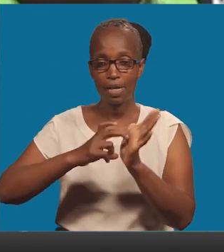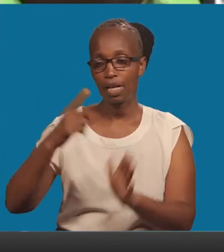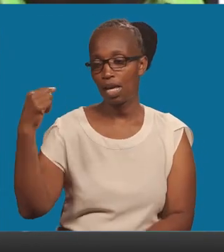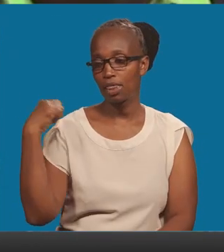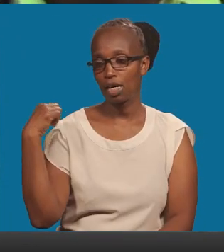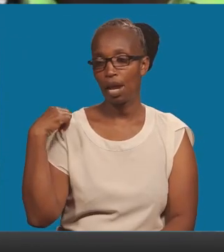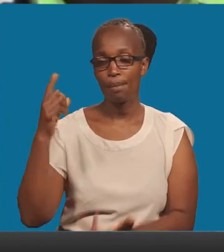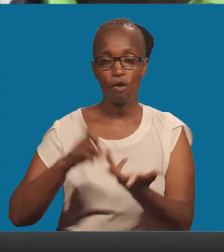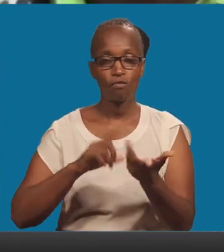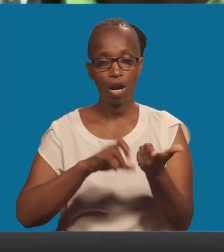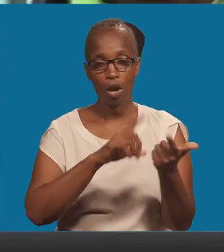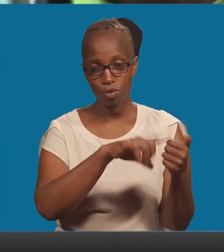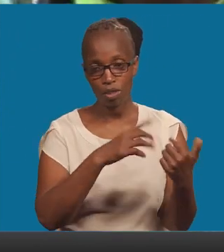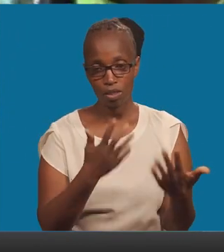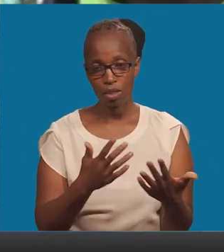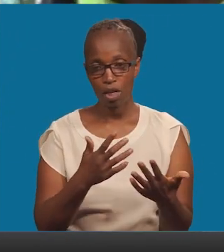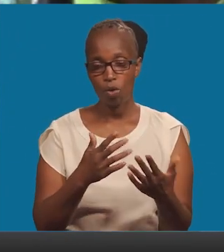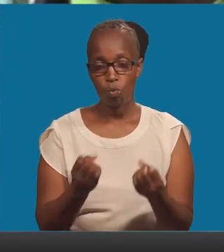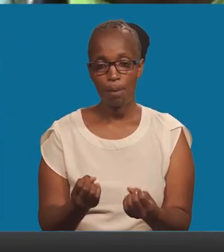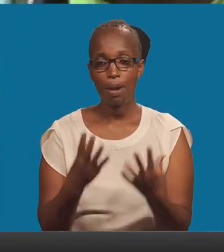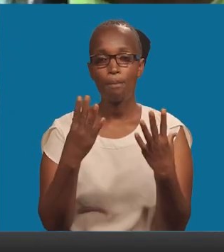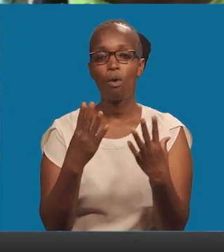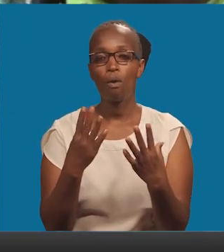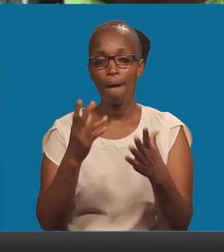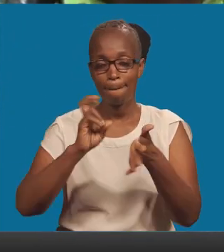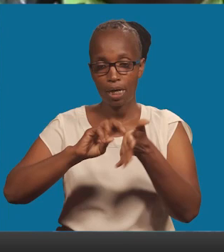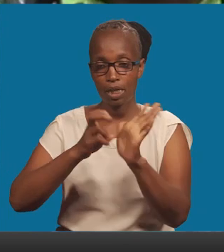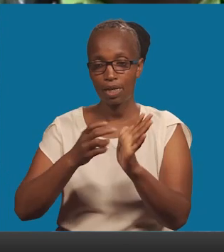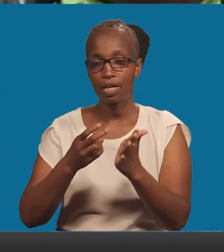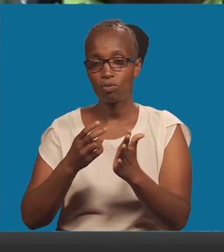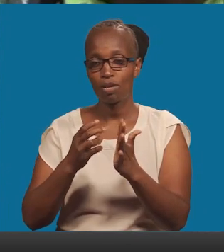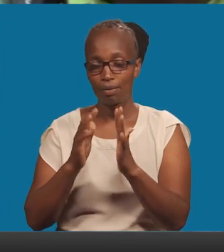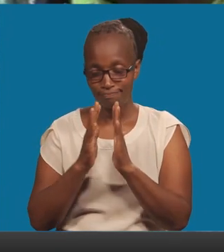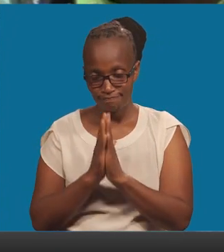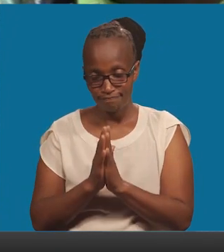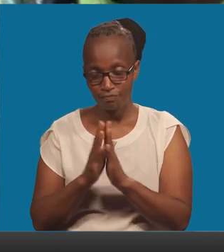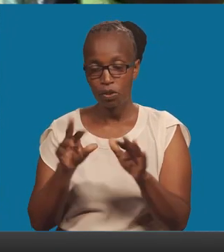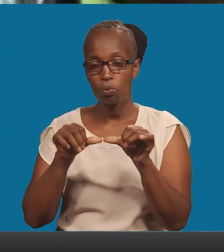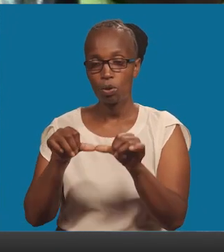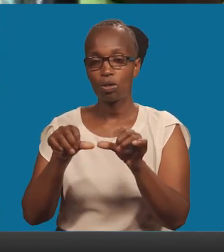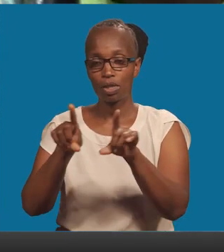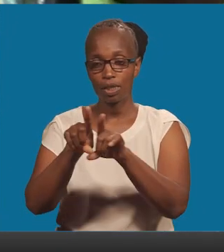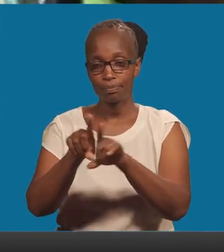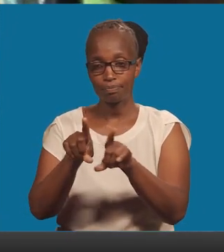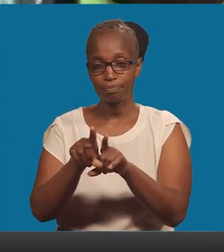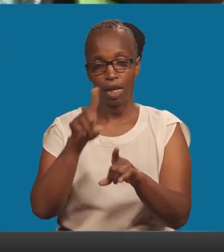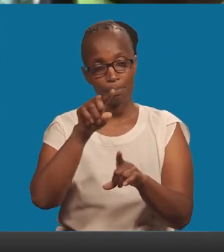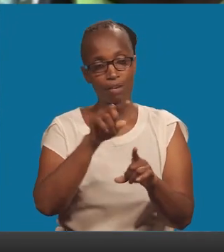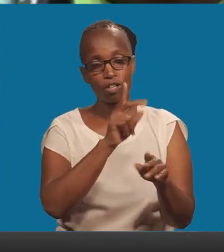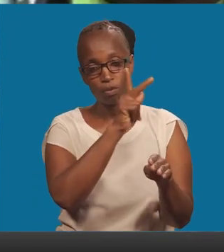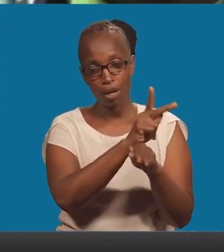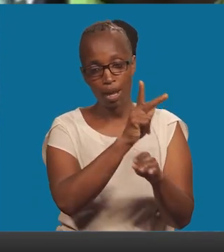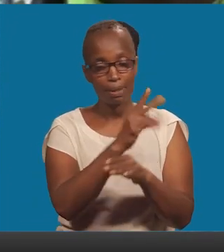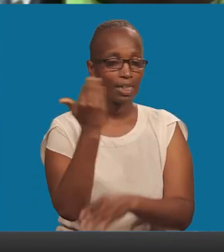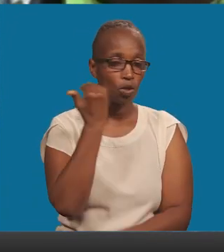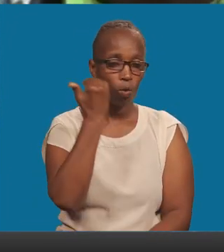counts za case ambayo imemkabili itakuwa zaidi. Kwa hivyo tunaomba ya kwamba iendelee hivi, kwamba aweze